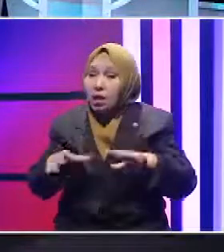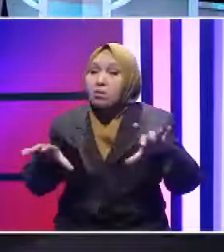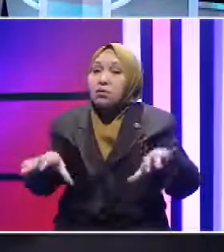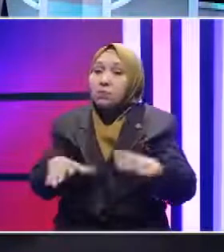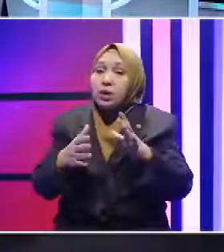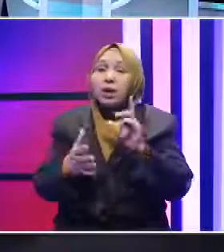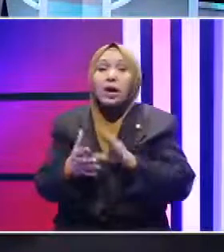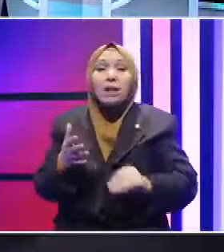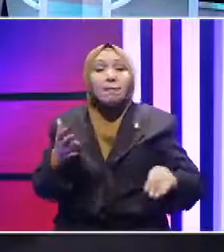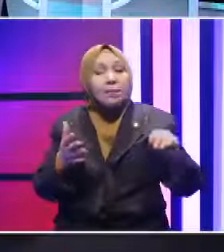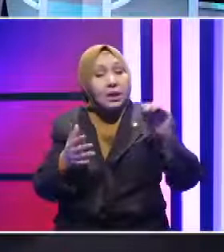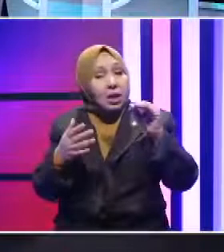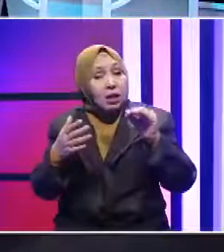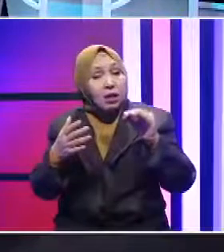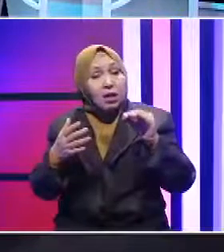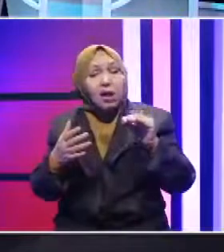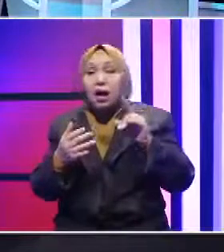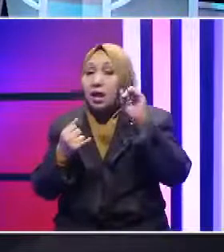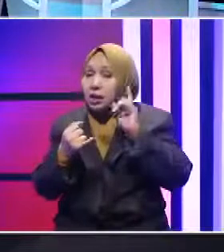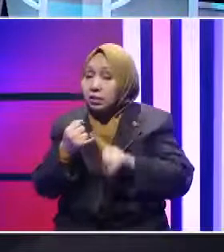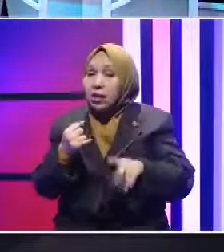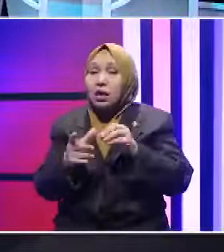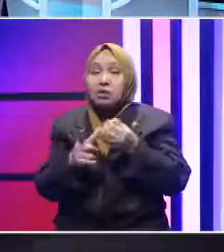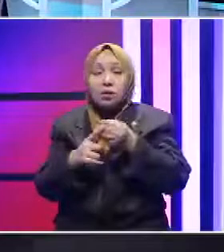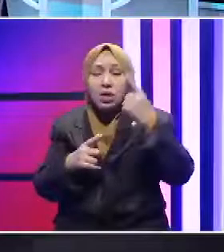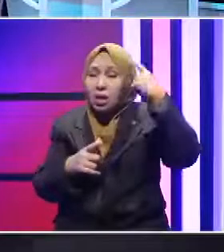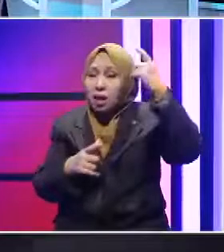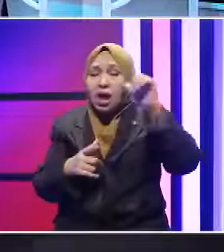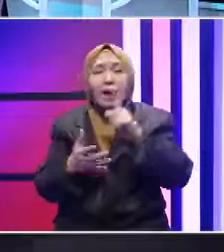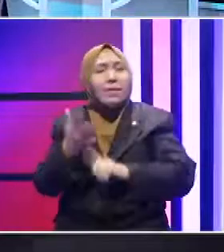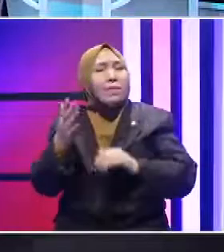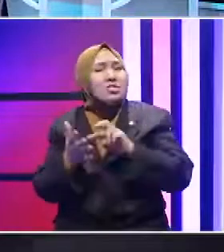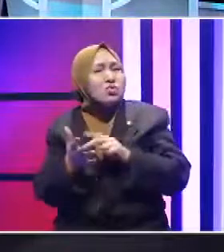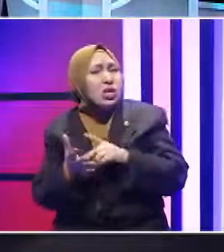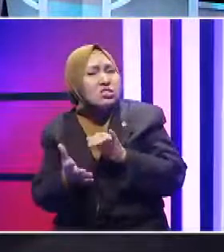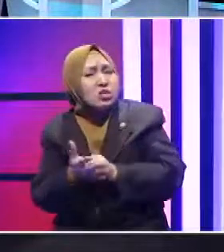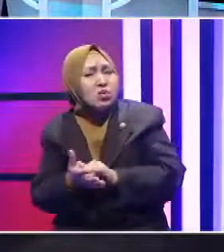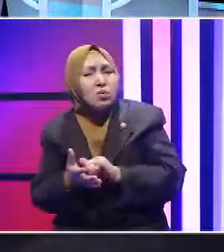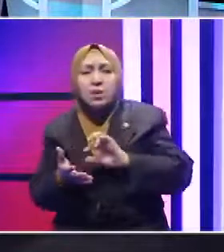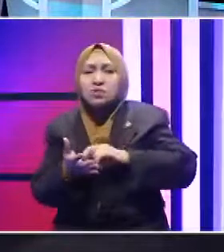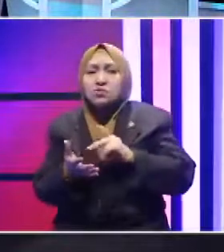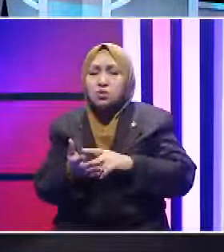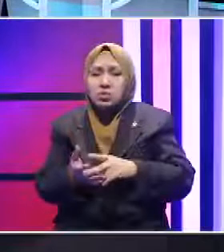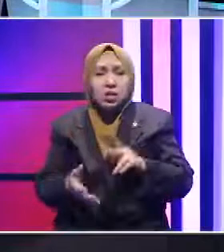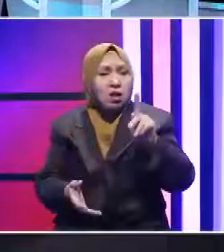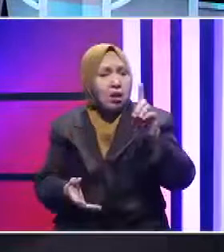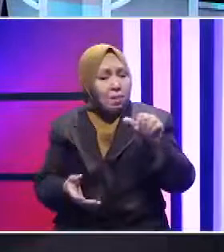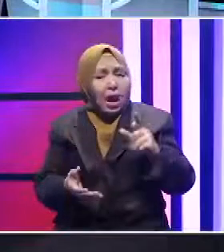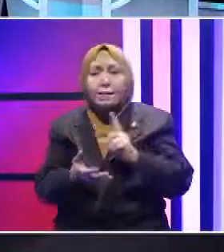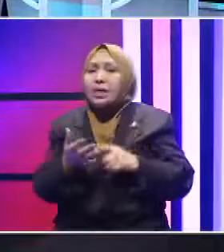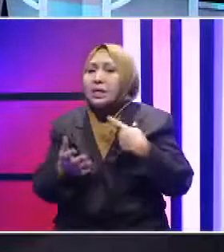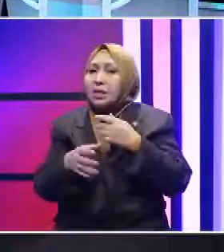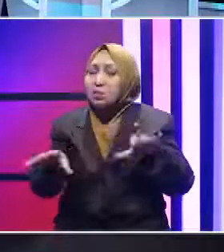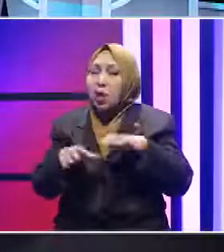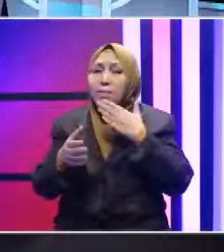dan apa yang diakhirkan ataupun dilalaikan. Apa maksud kat situ? Maksudnya ialah qaddamat ini apa yang kita buat.